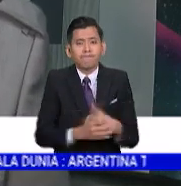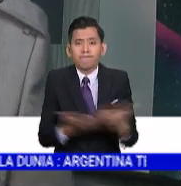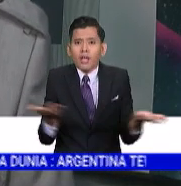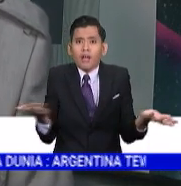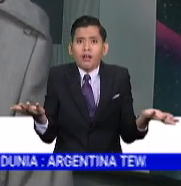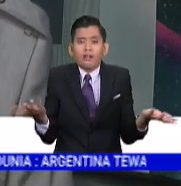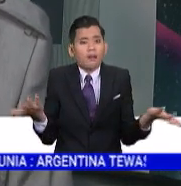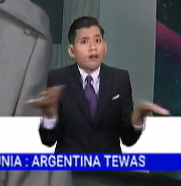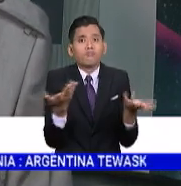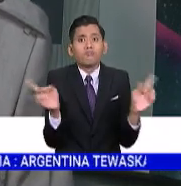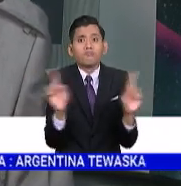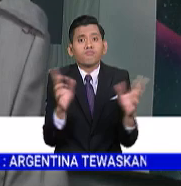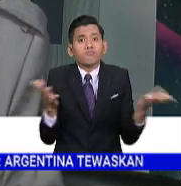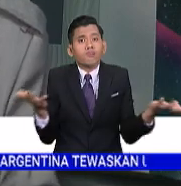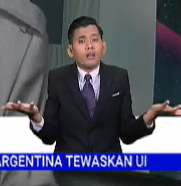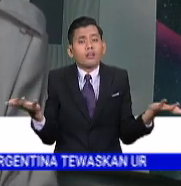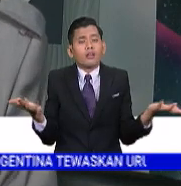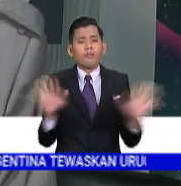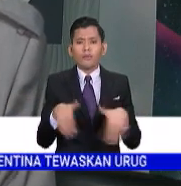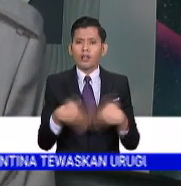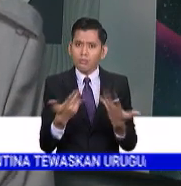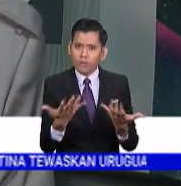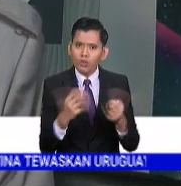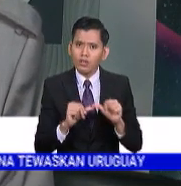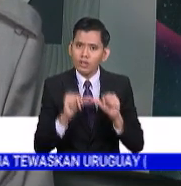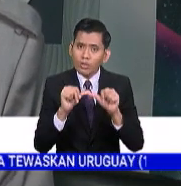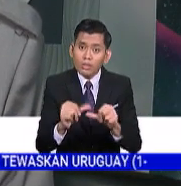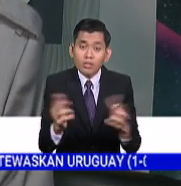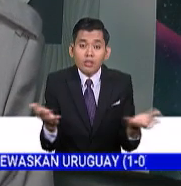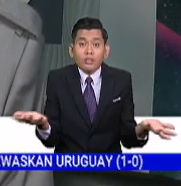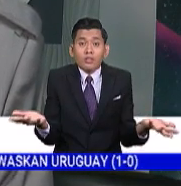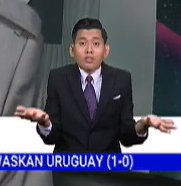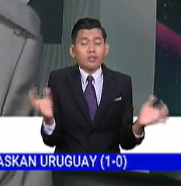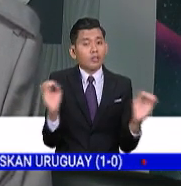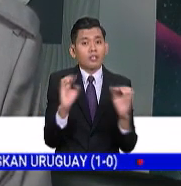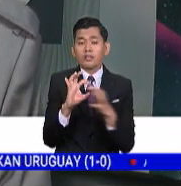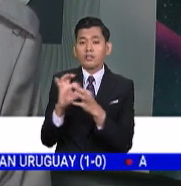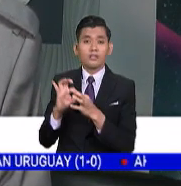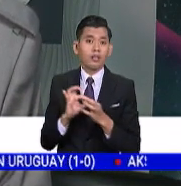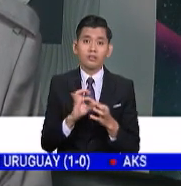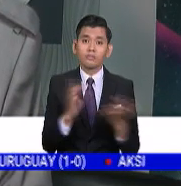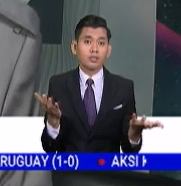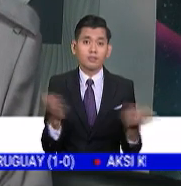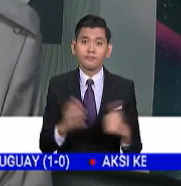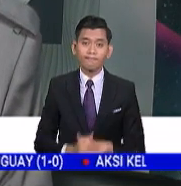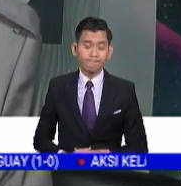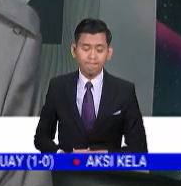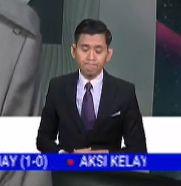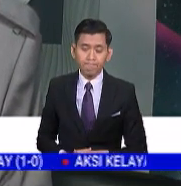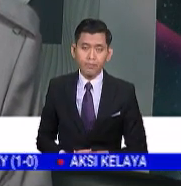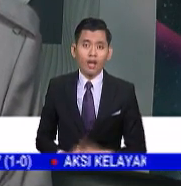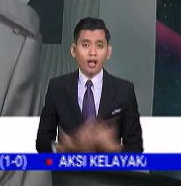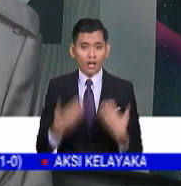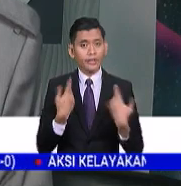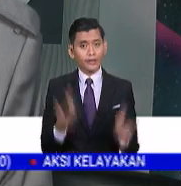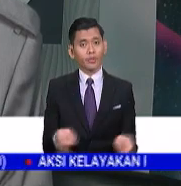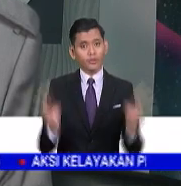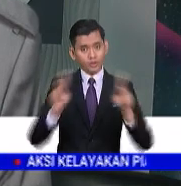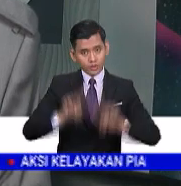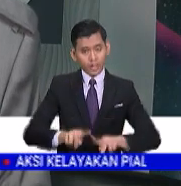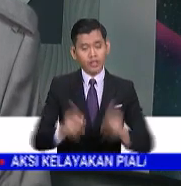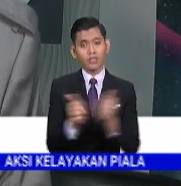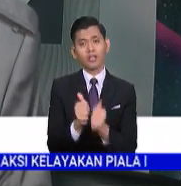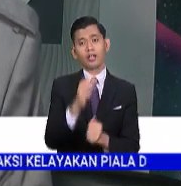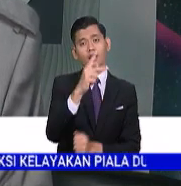macam tak wujud. So macam mana kita nak teruskan apa nama kerjasama dengan, walaupun dia ada kontrak dengan